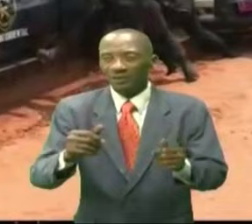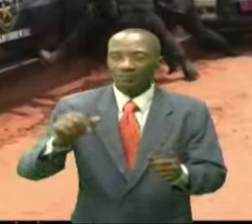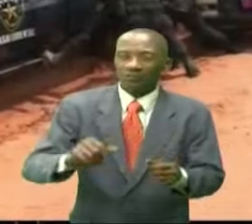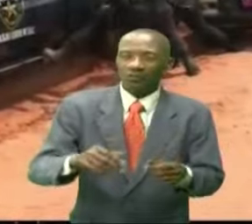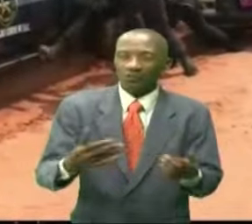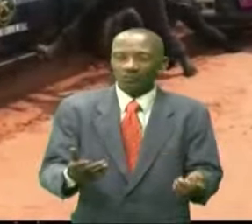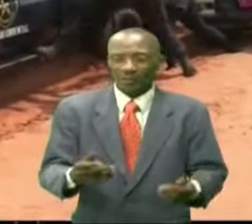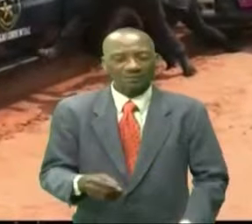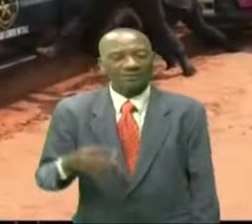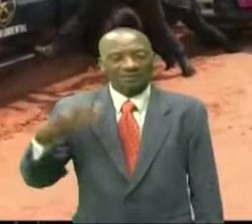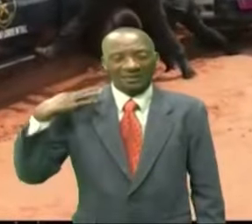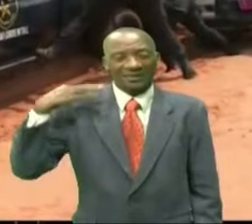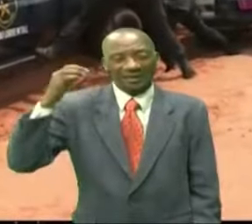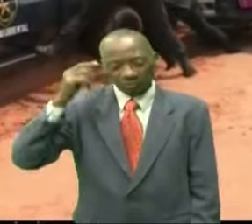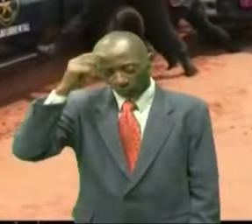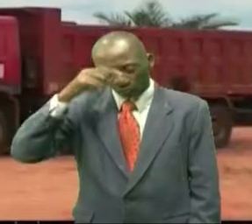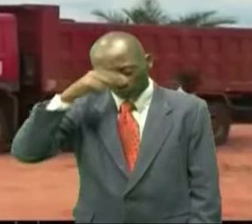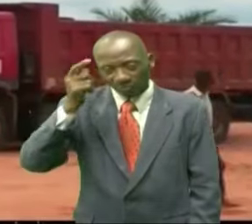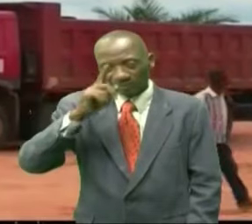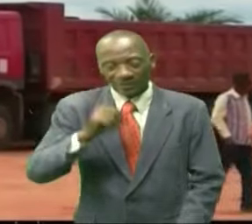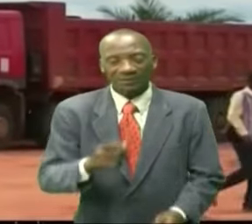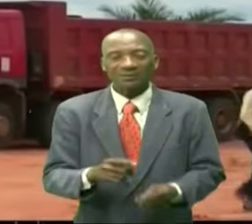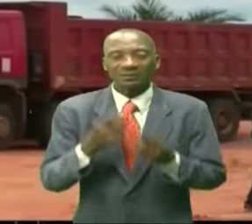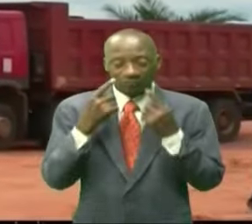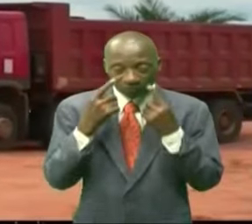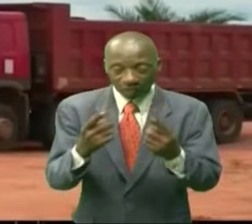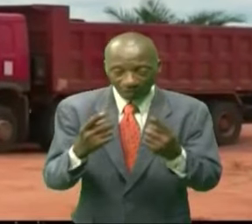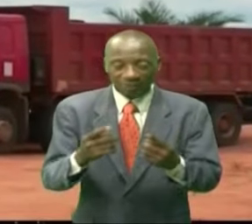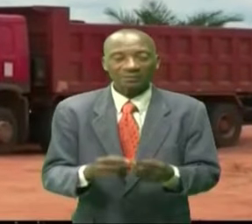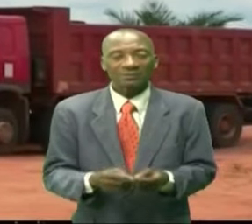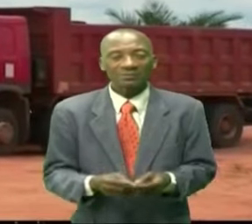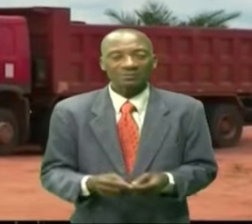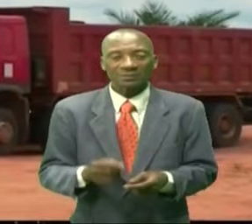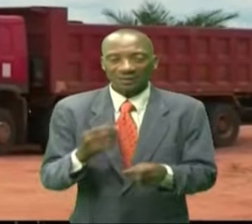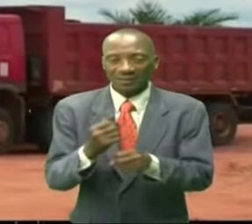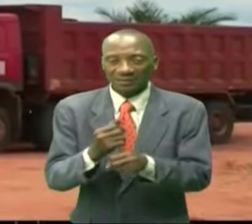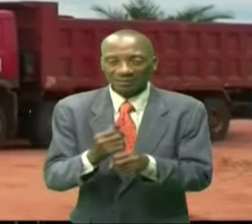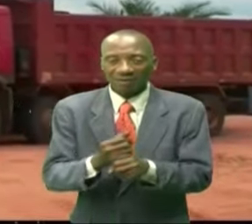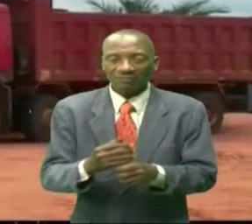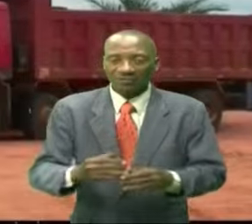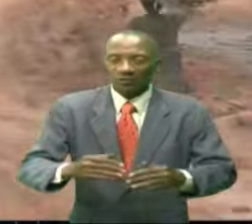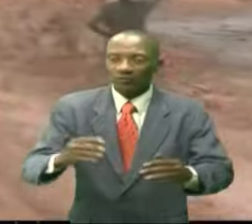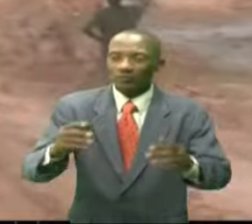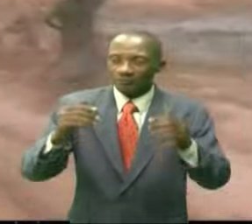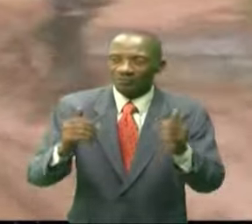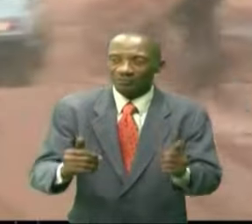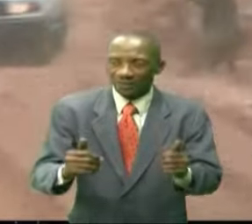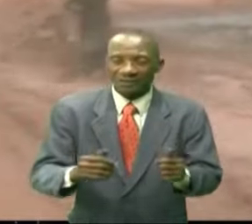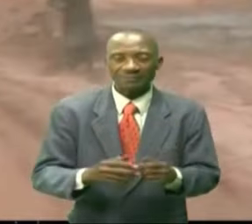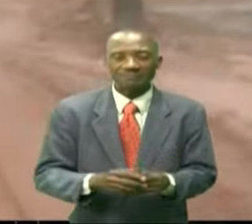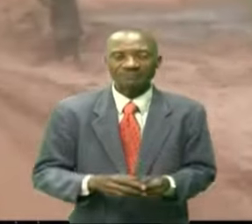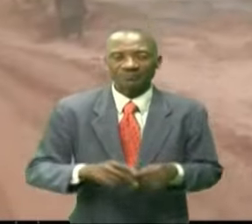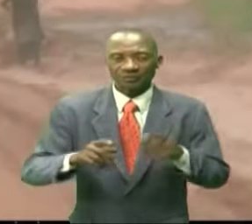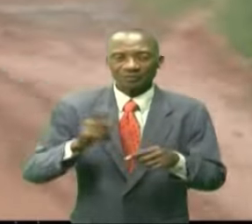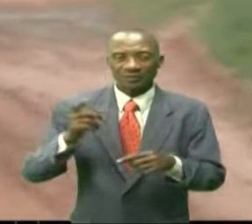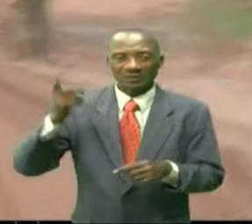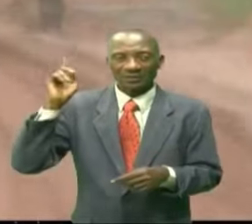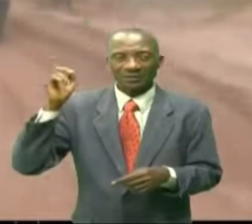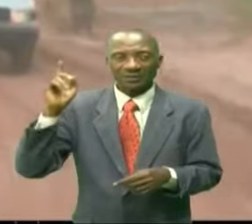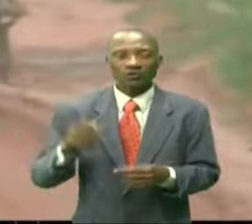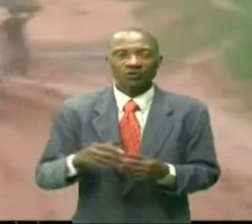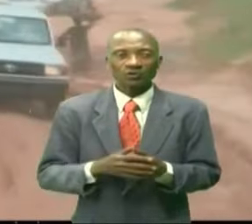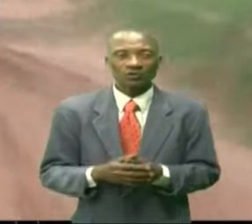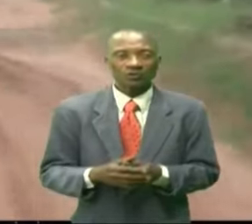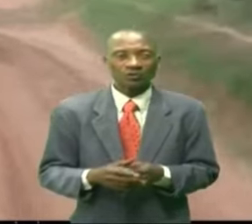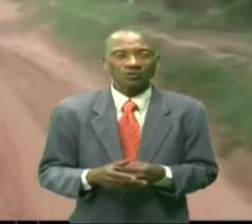56 millions de dollars américains, l'entreprise Samkret a exécuté des travaux médiocres et insignifiants sur un parcours de 17 km.